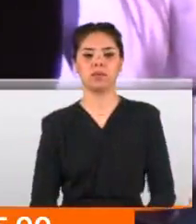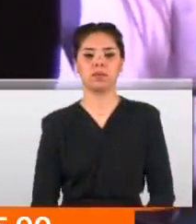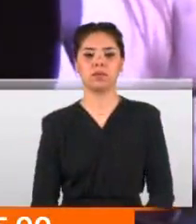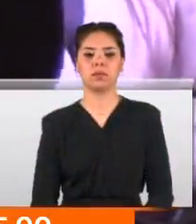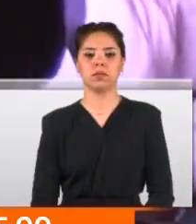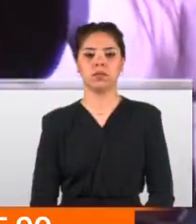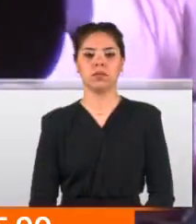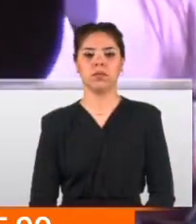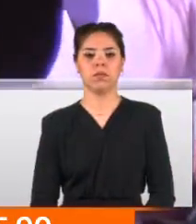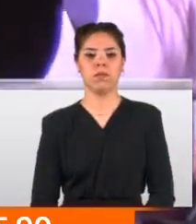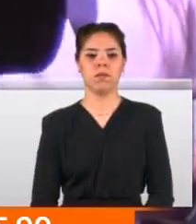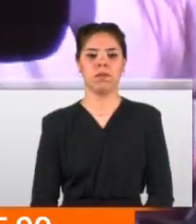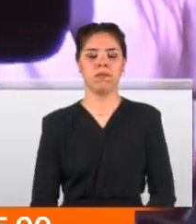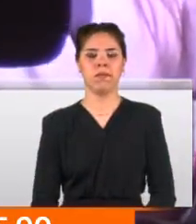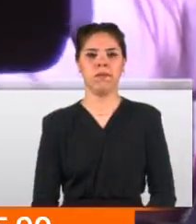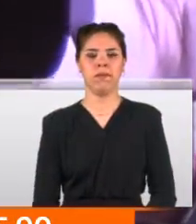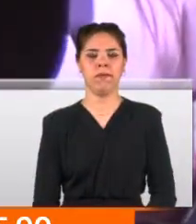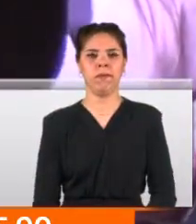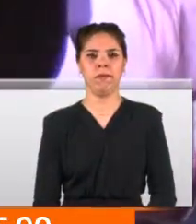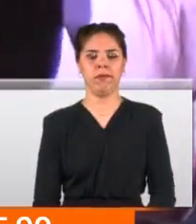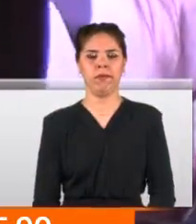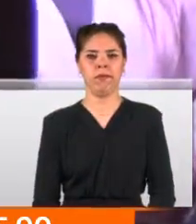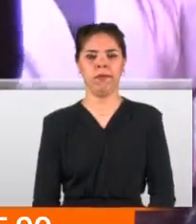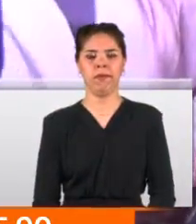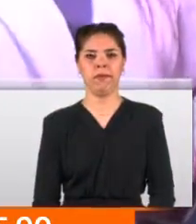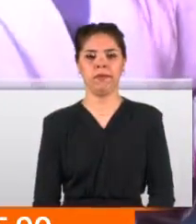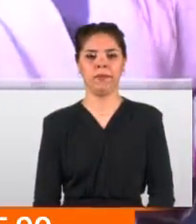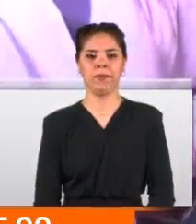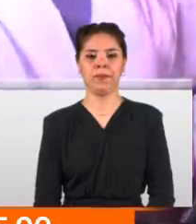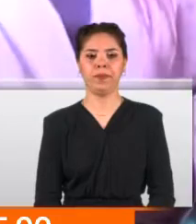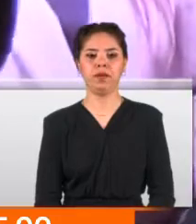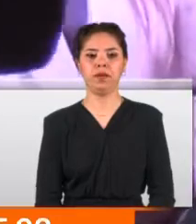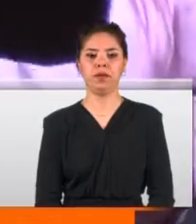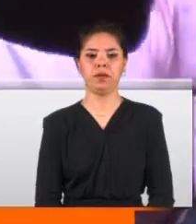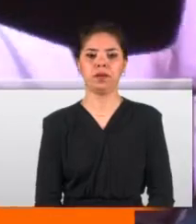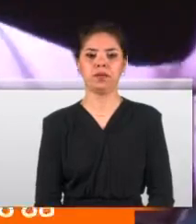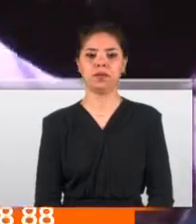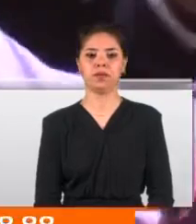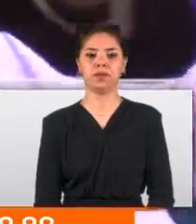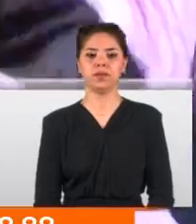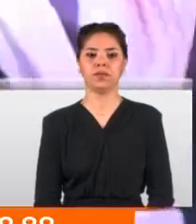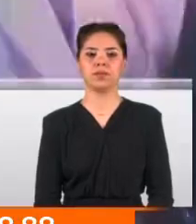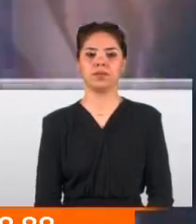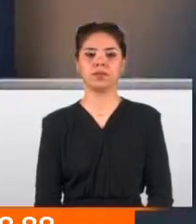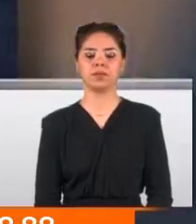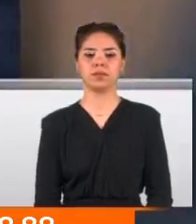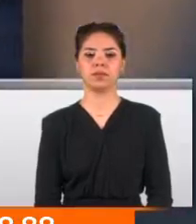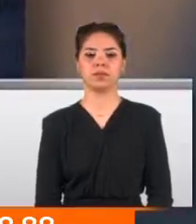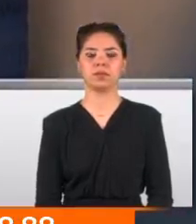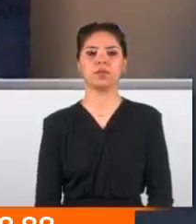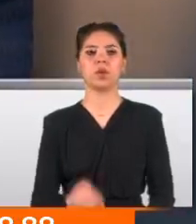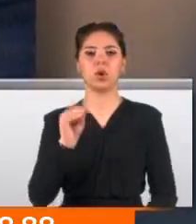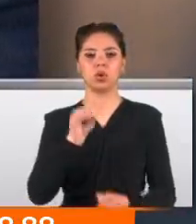bu memleketi ne FETÖ'cülere ne de PKK'yla diz dize oturup bu memleketin masamları yapanlara ne eder mi? Son